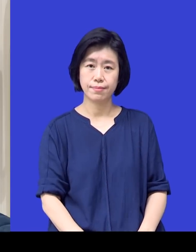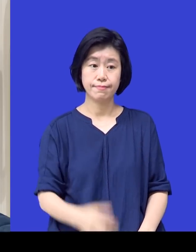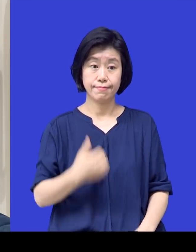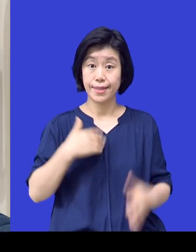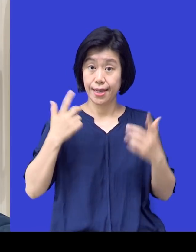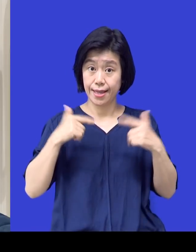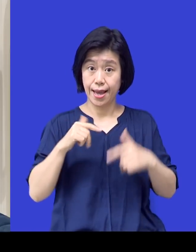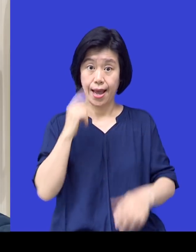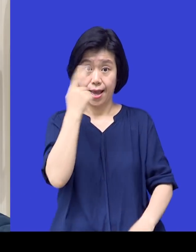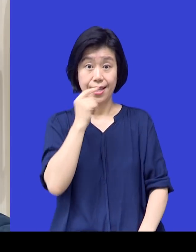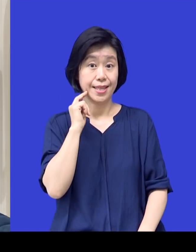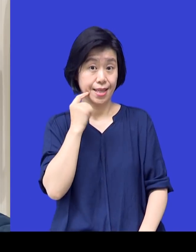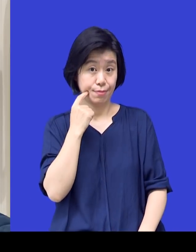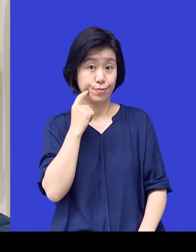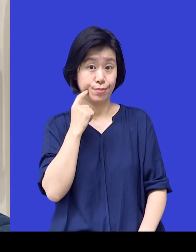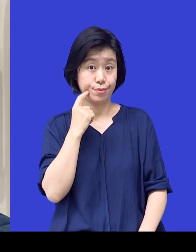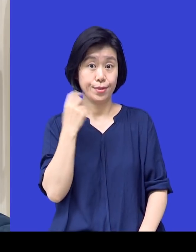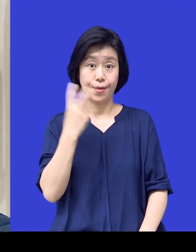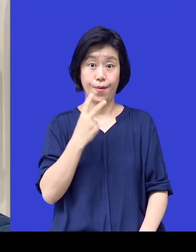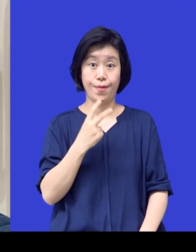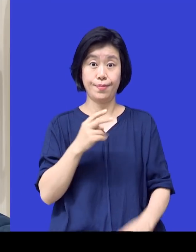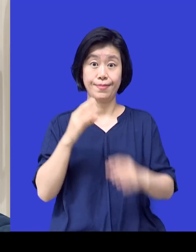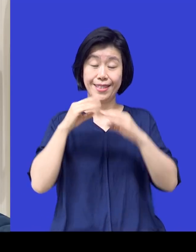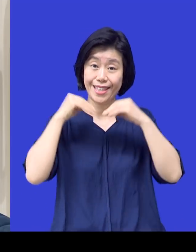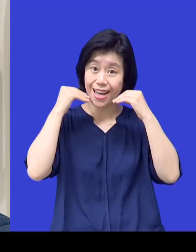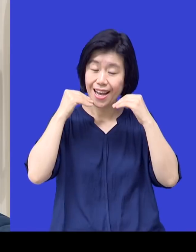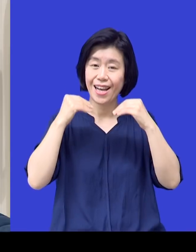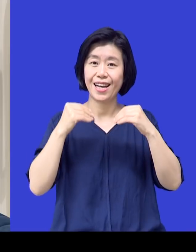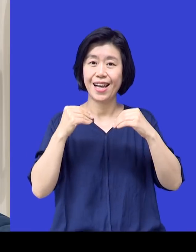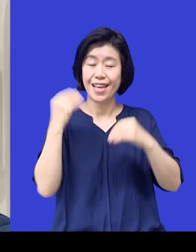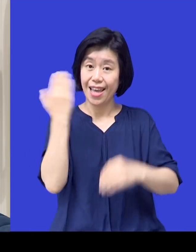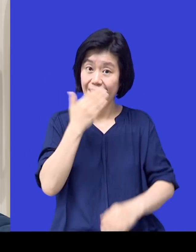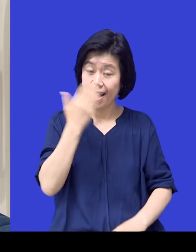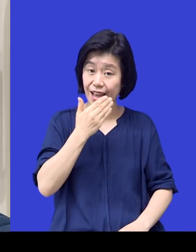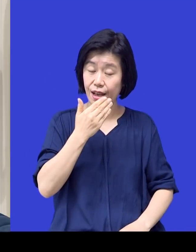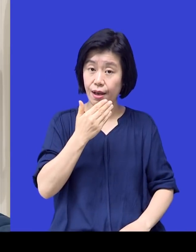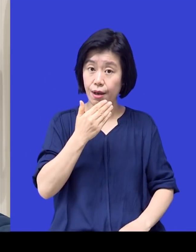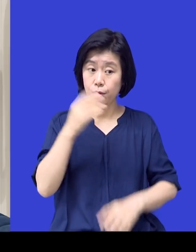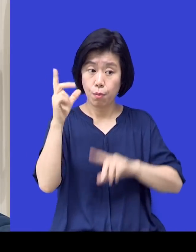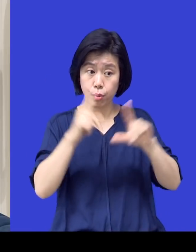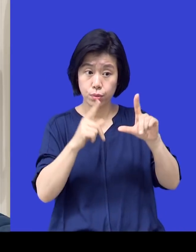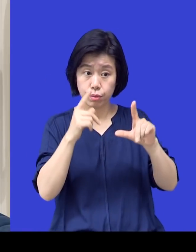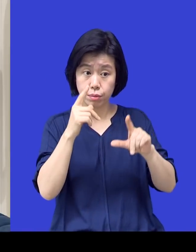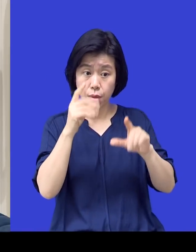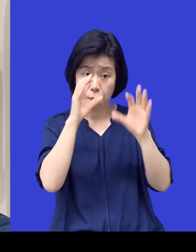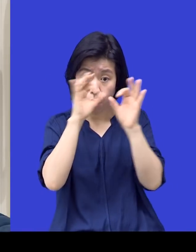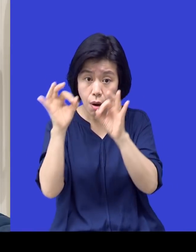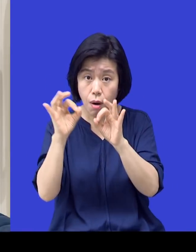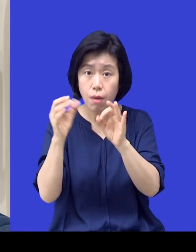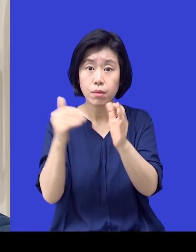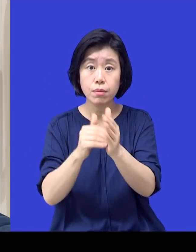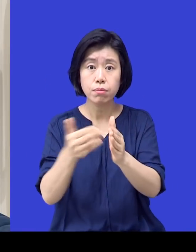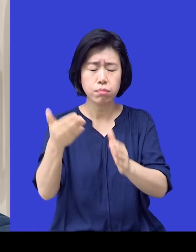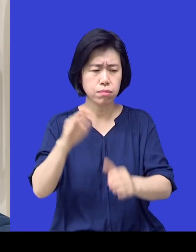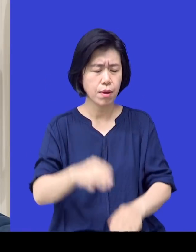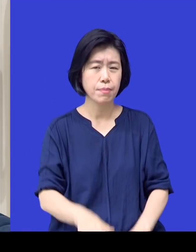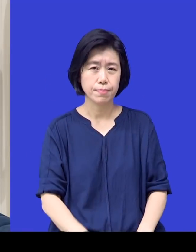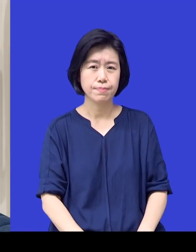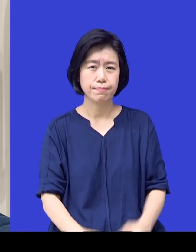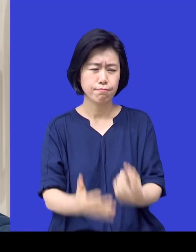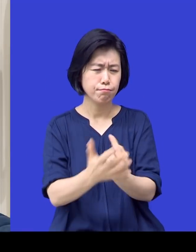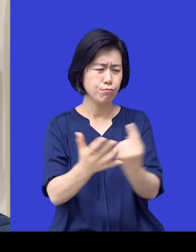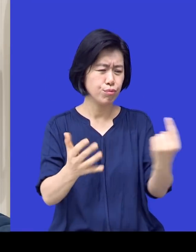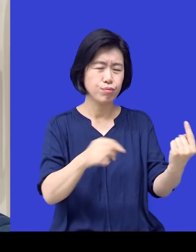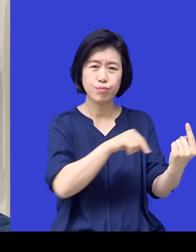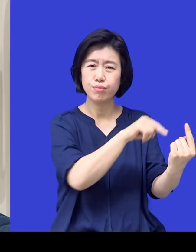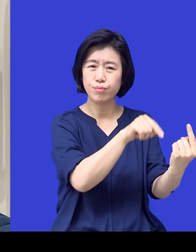아이, 이렇게 컴패션이 내놓으면 사진이 되는 아이, 이런 아이에서 컴패션을 점점하면서 소외된 아이,